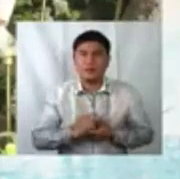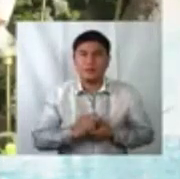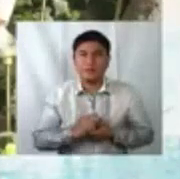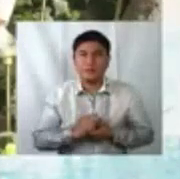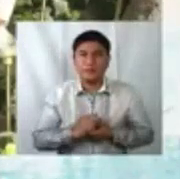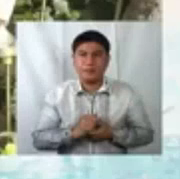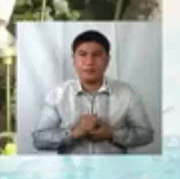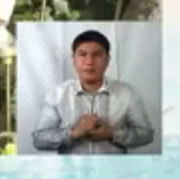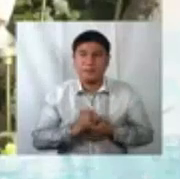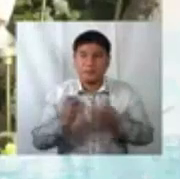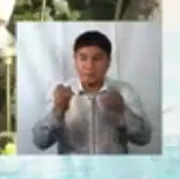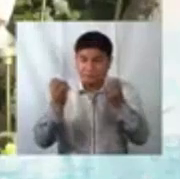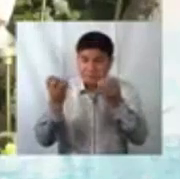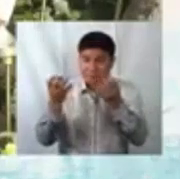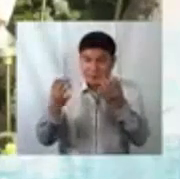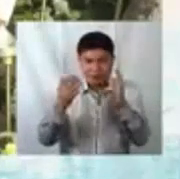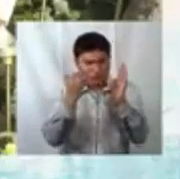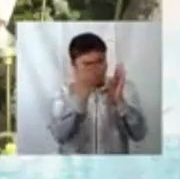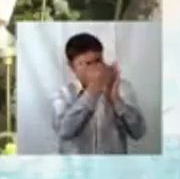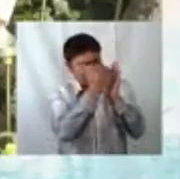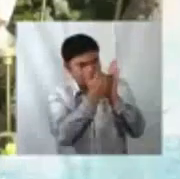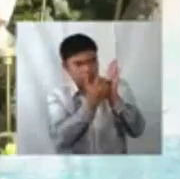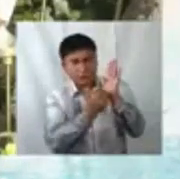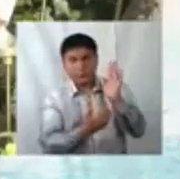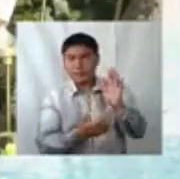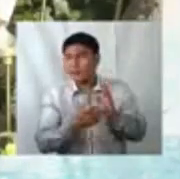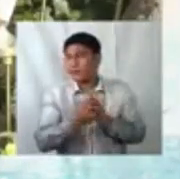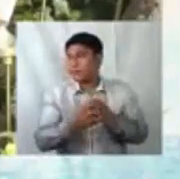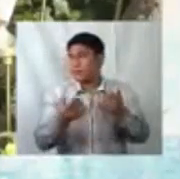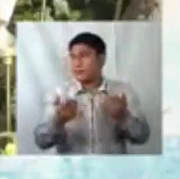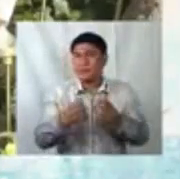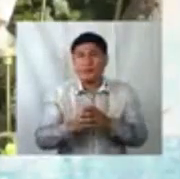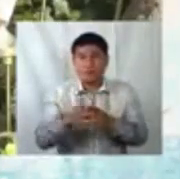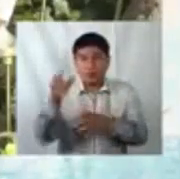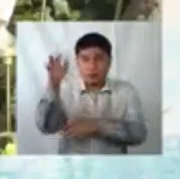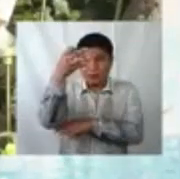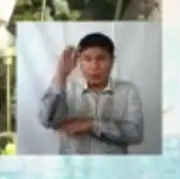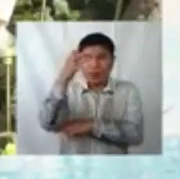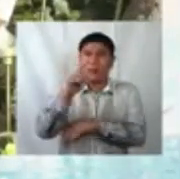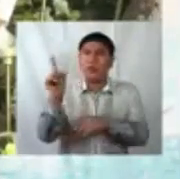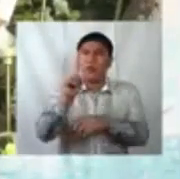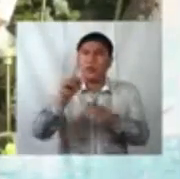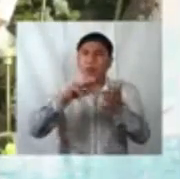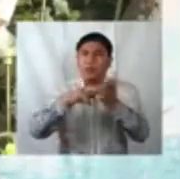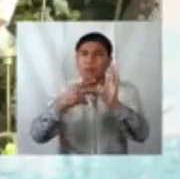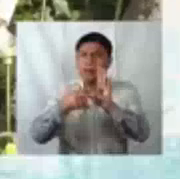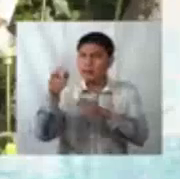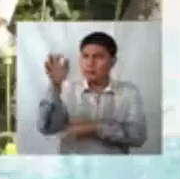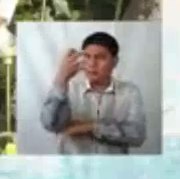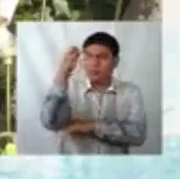Marami po siyang laman at sa bandang huli yun nga, yung watawat. Ano yung kahulugan ng watawat